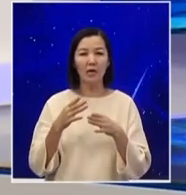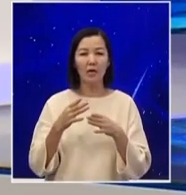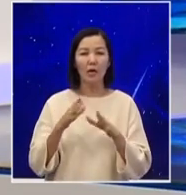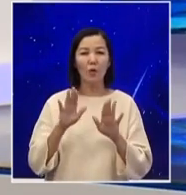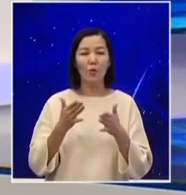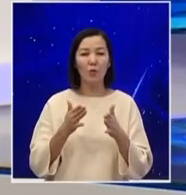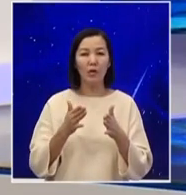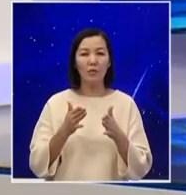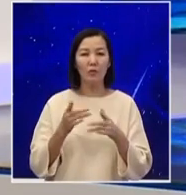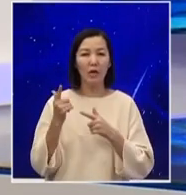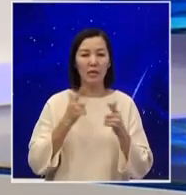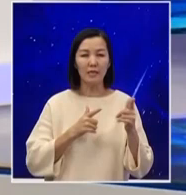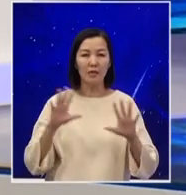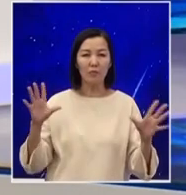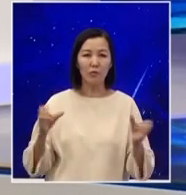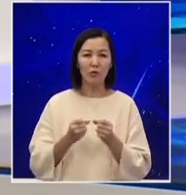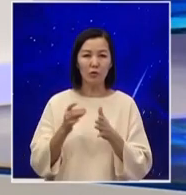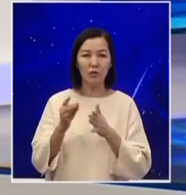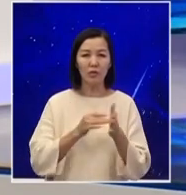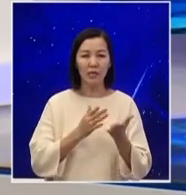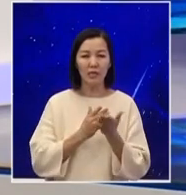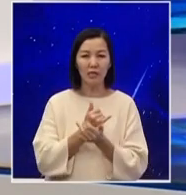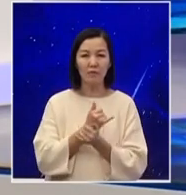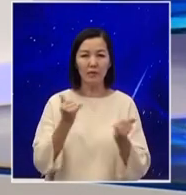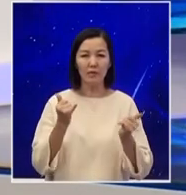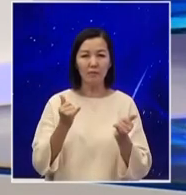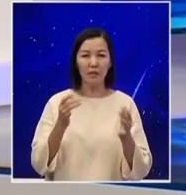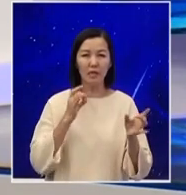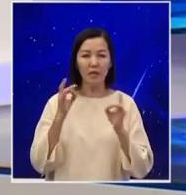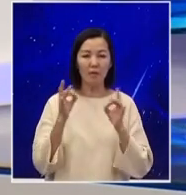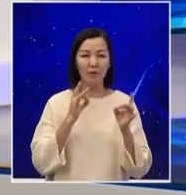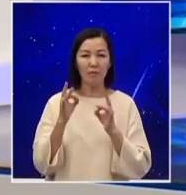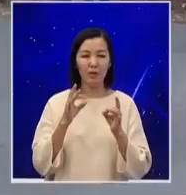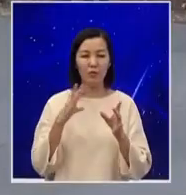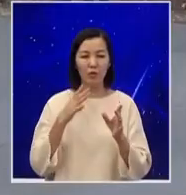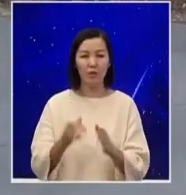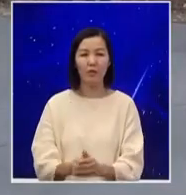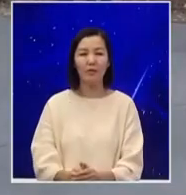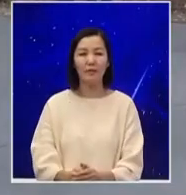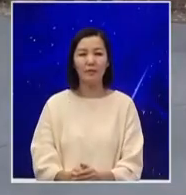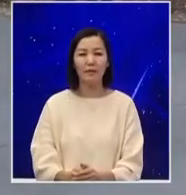оқыс оқиғалар әзірленіп, құтқарушылар жедел жәрдем қызметі дабылмен көтерілді.